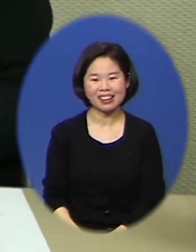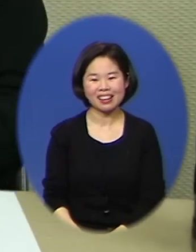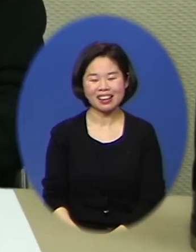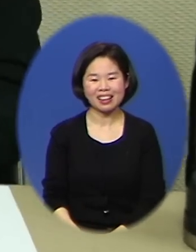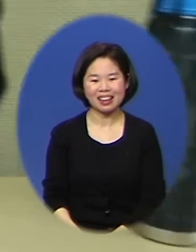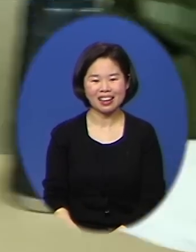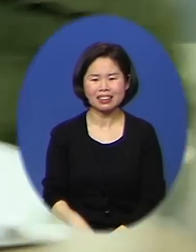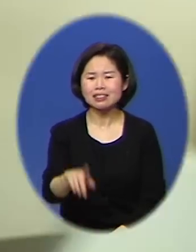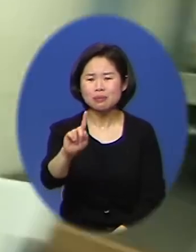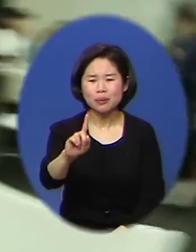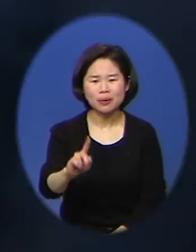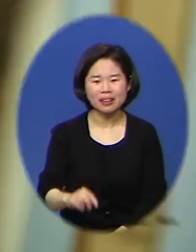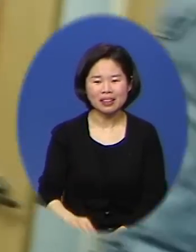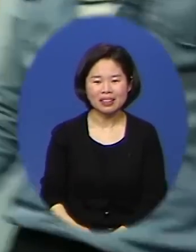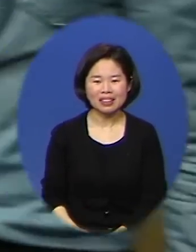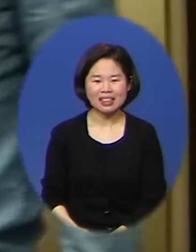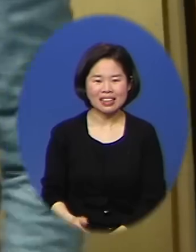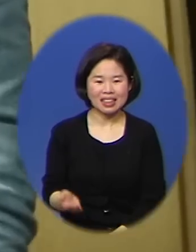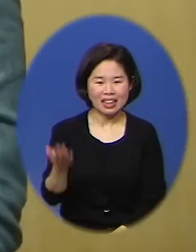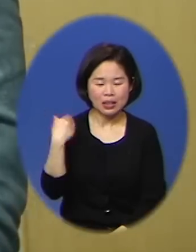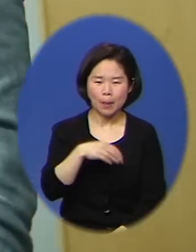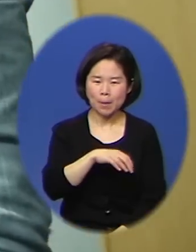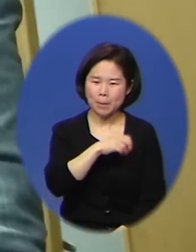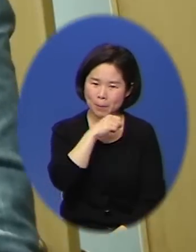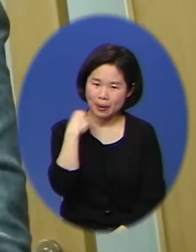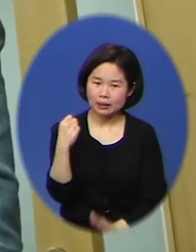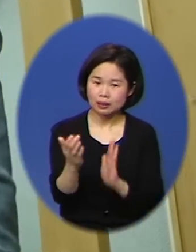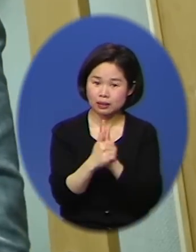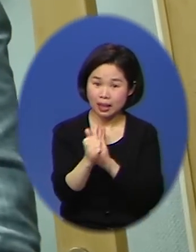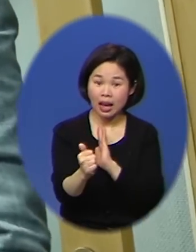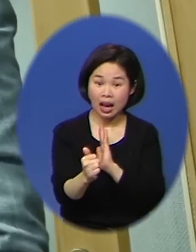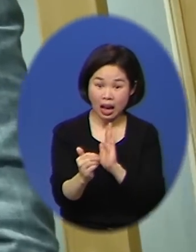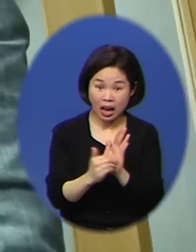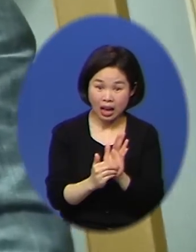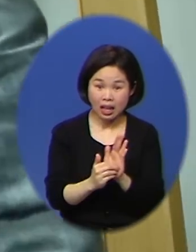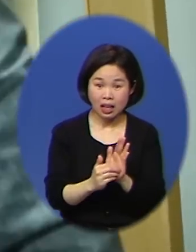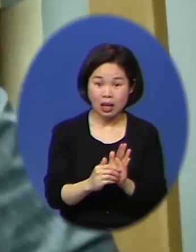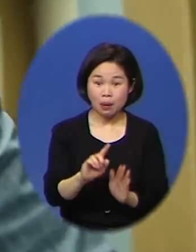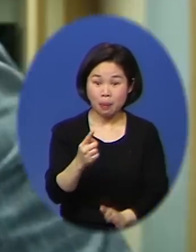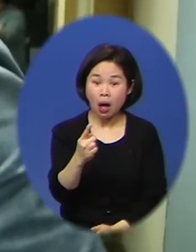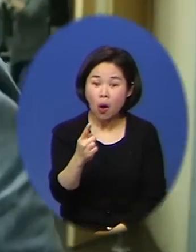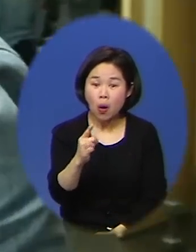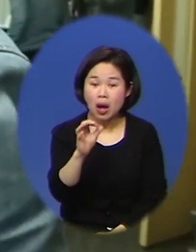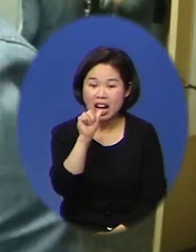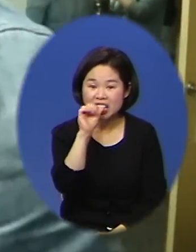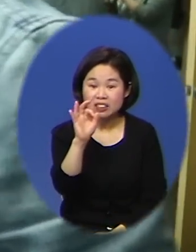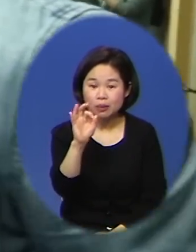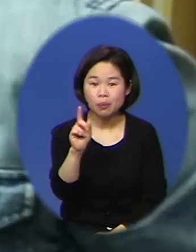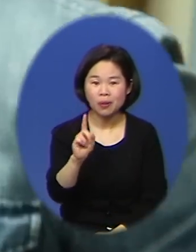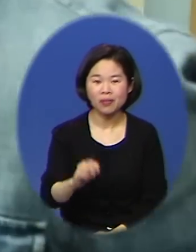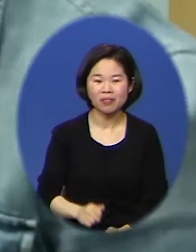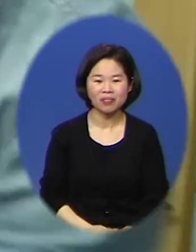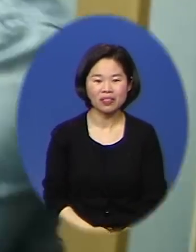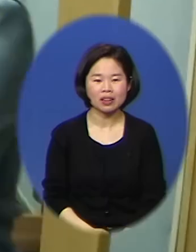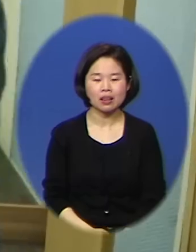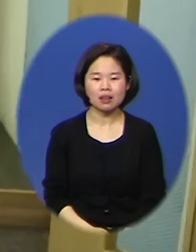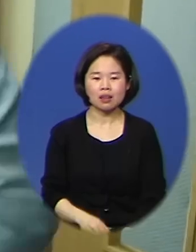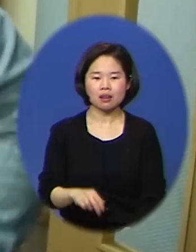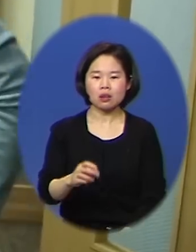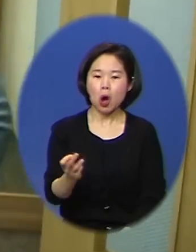왔는데 그거 있잖아 사주 맛있는 거 많이 사줬네 그거 100원짜리 돈 좀 드려봐 돈 많다고 민지 형이 어느